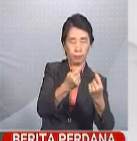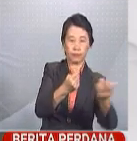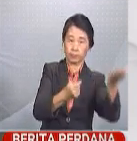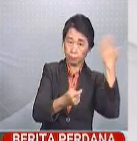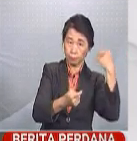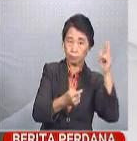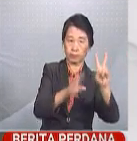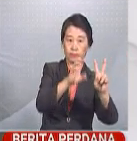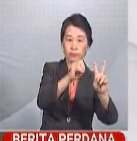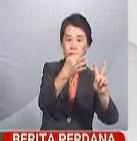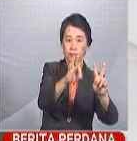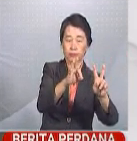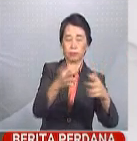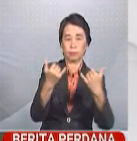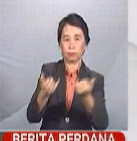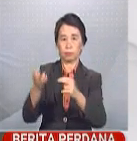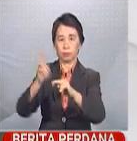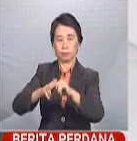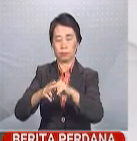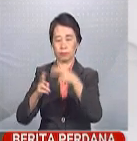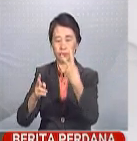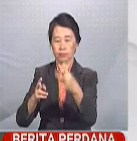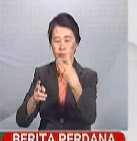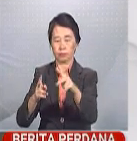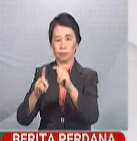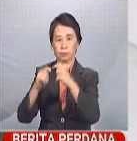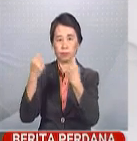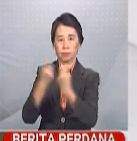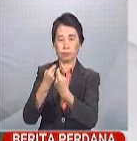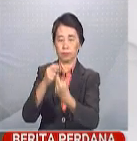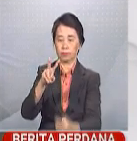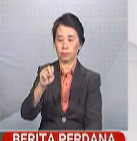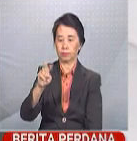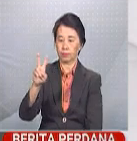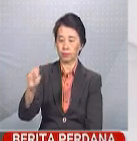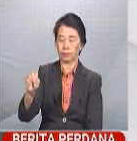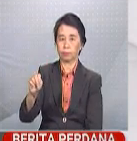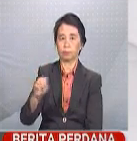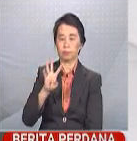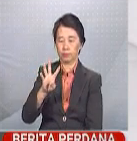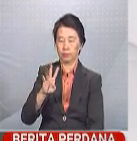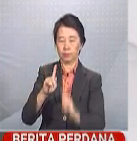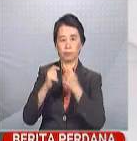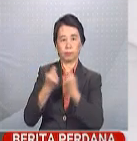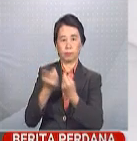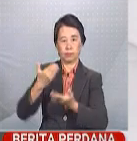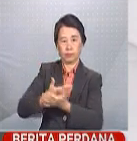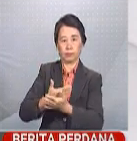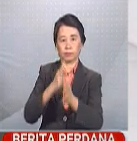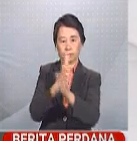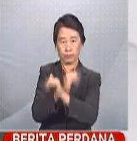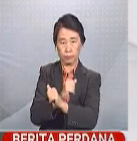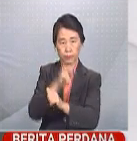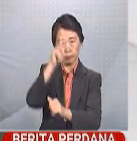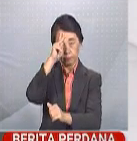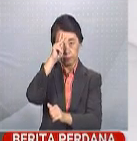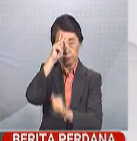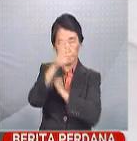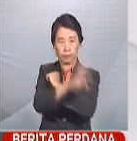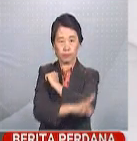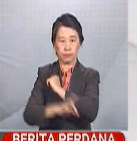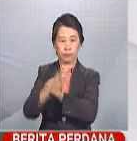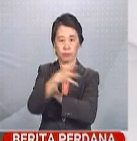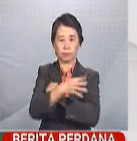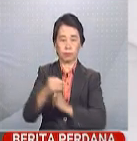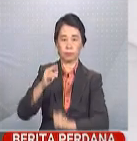musim 2019 kepada 12 pasukan musim 2020 melibatkan 4 pasukan baru iaitu Sarawak, Kelantan, Negeri Sembilan